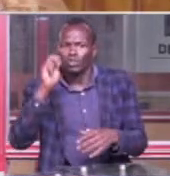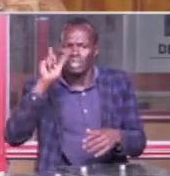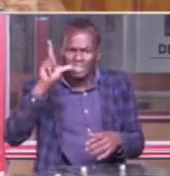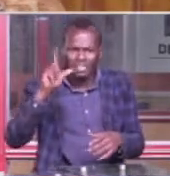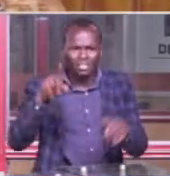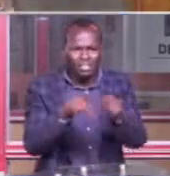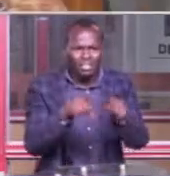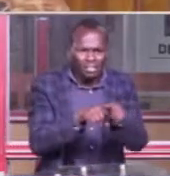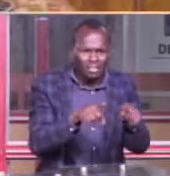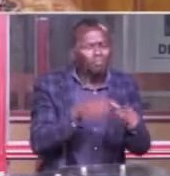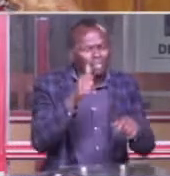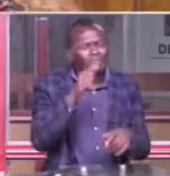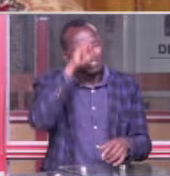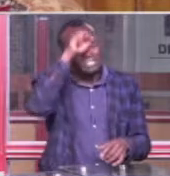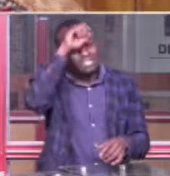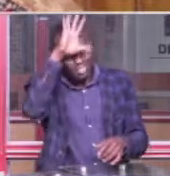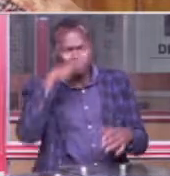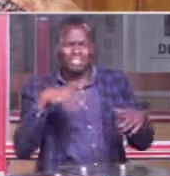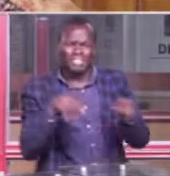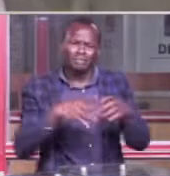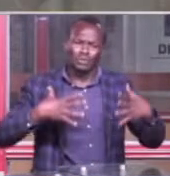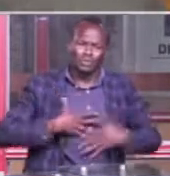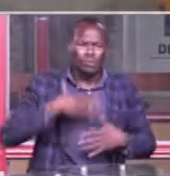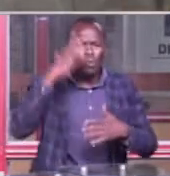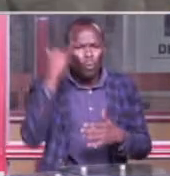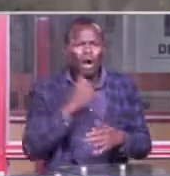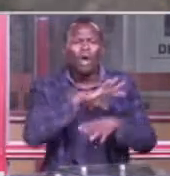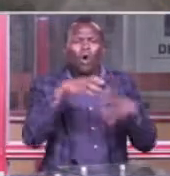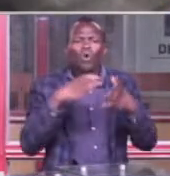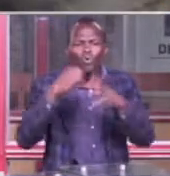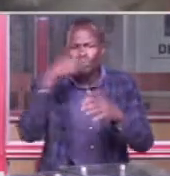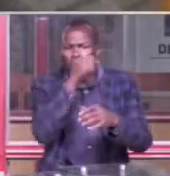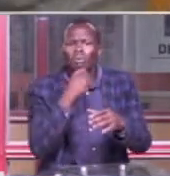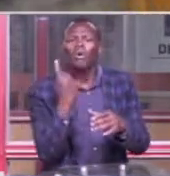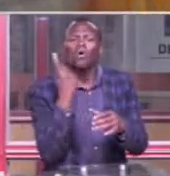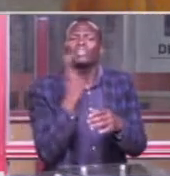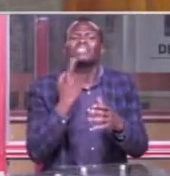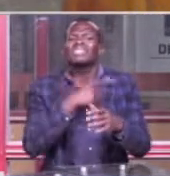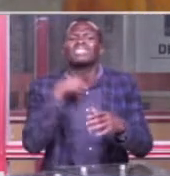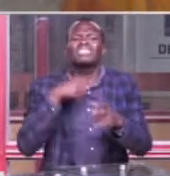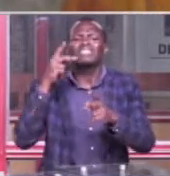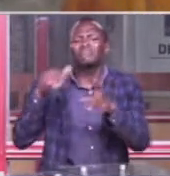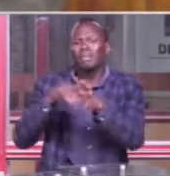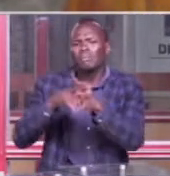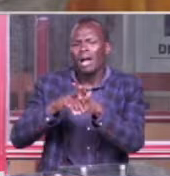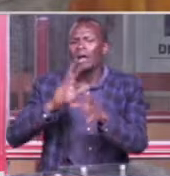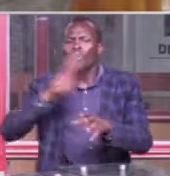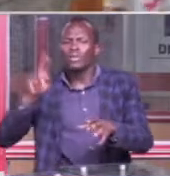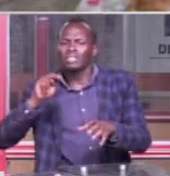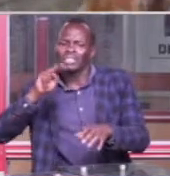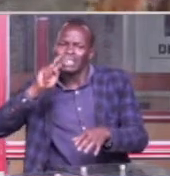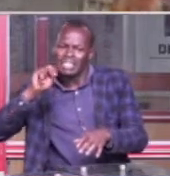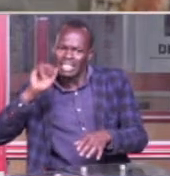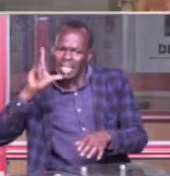kya West Nile oluvannyuma lw'okuttibwa kwa Biriga mu Juni w'omwaka oguwedde. Bagala gavumenti ewe Anite obukuumi ekakase ng'ono